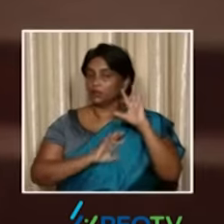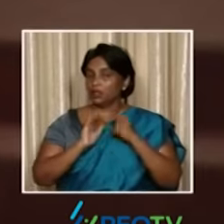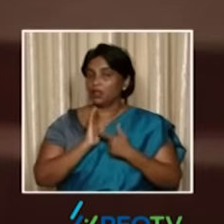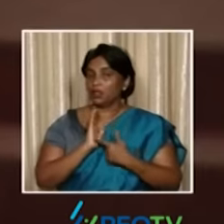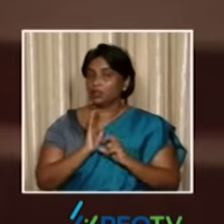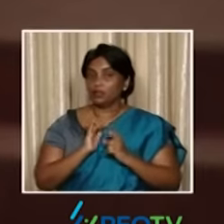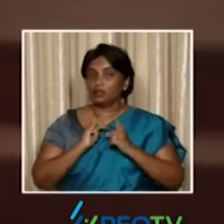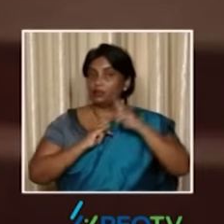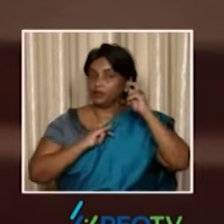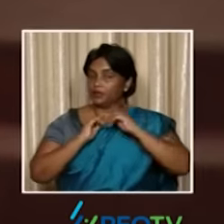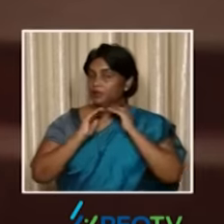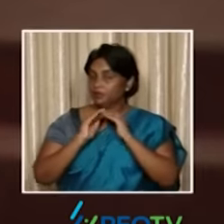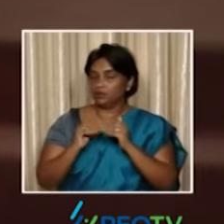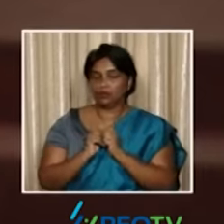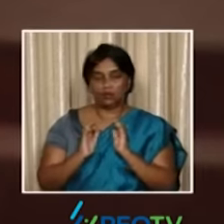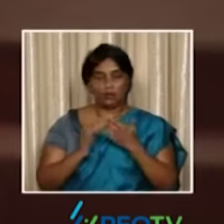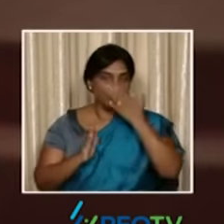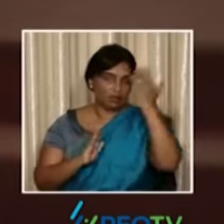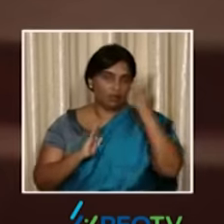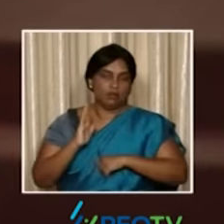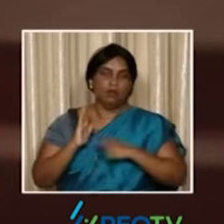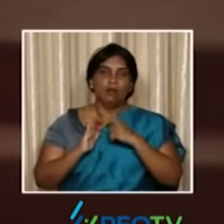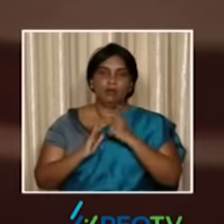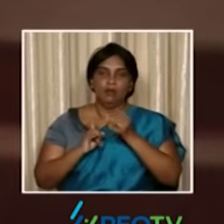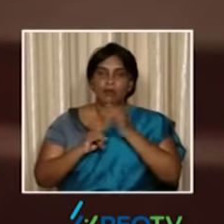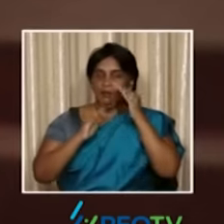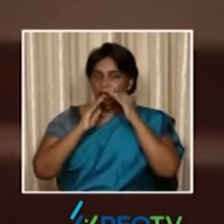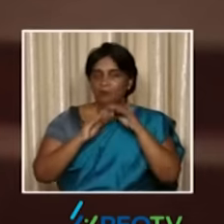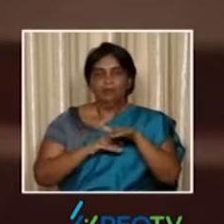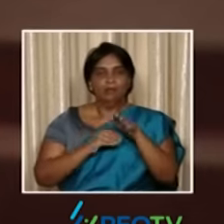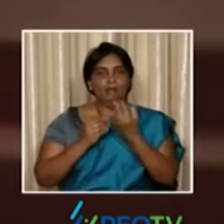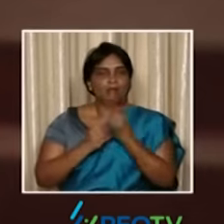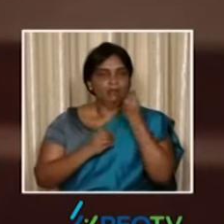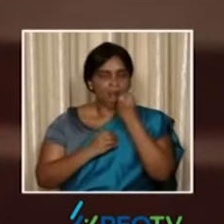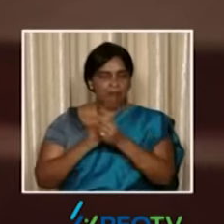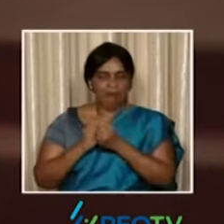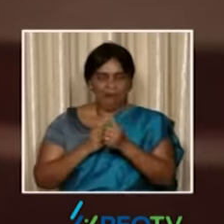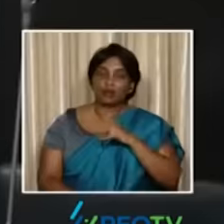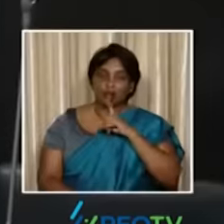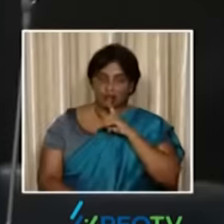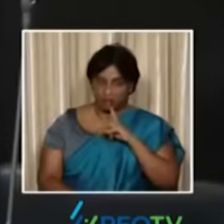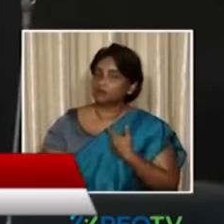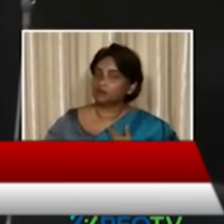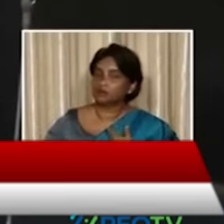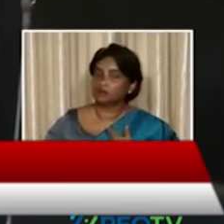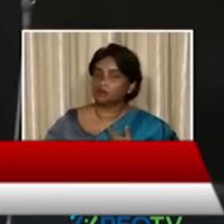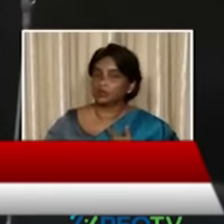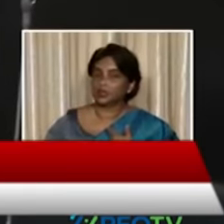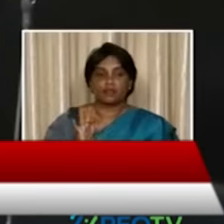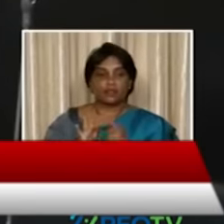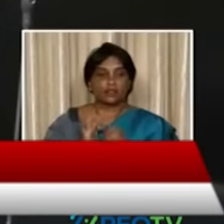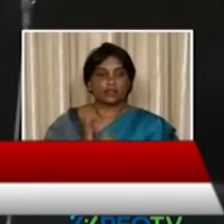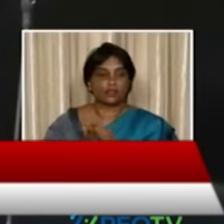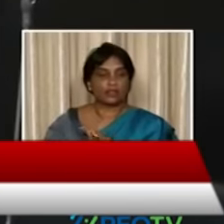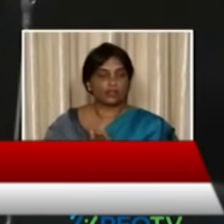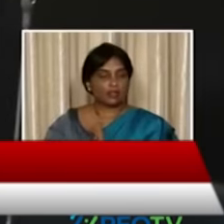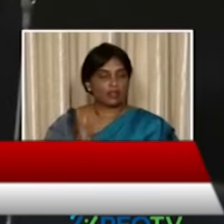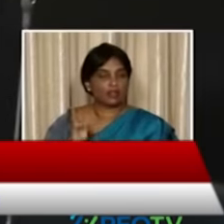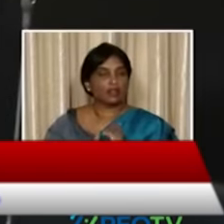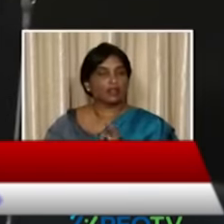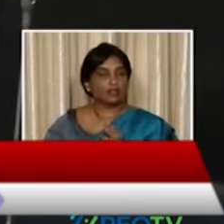තාක්ෂණ විශ්වවිද්‍යාලය ආරම්භ කිරීමට යාපනයේ ජනාධිපති මන්ත්‍රී පිහිටි ඉඩමක් ලබා දීමටත් කටයුතු කරලා තියෙනවා. අපේ විජිත හේරප්